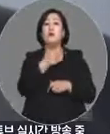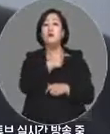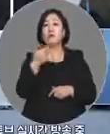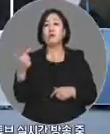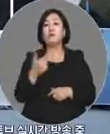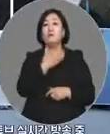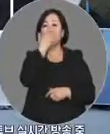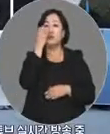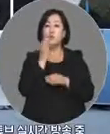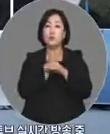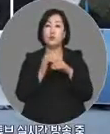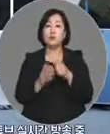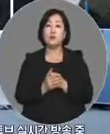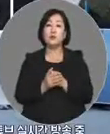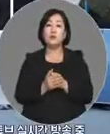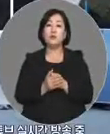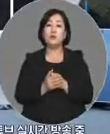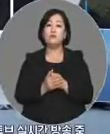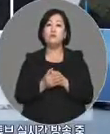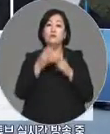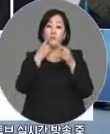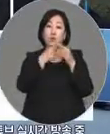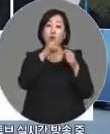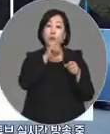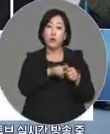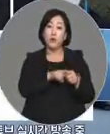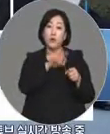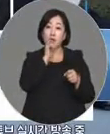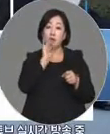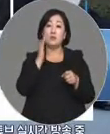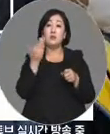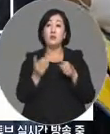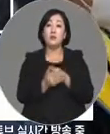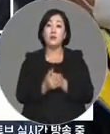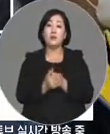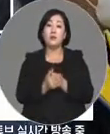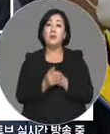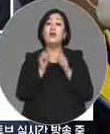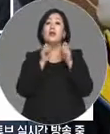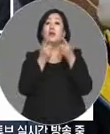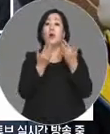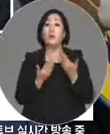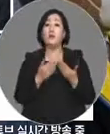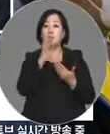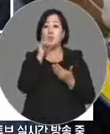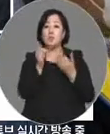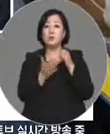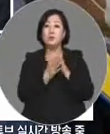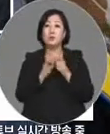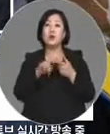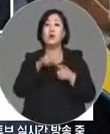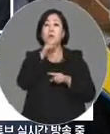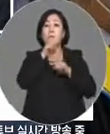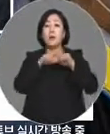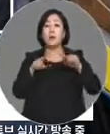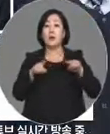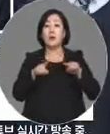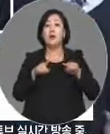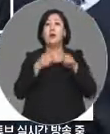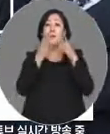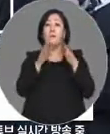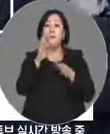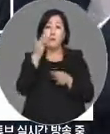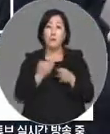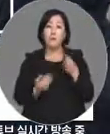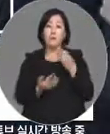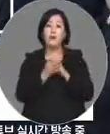있습니다. 또한 가지 목표가 있다면은 이제 기회가 된다면 학점은행제라든지